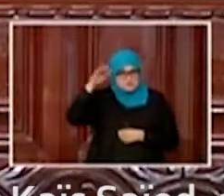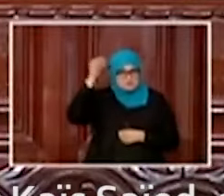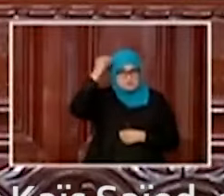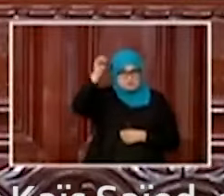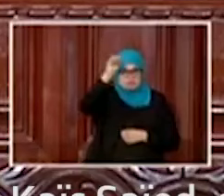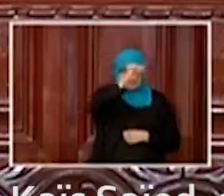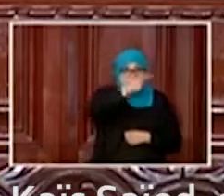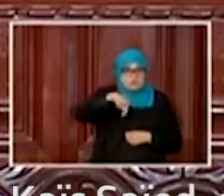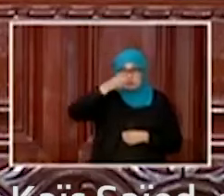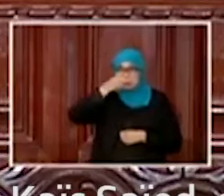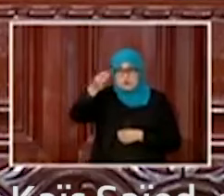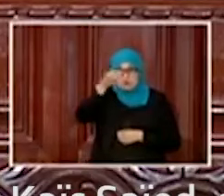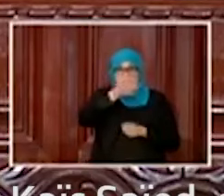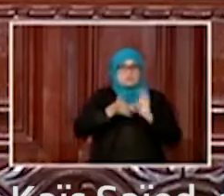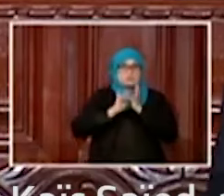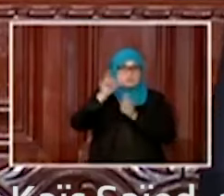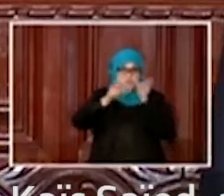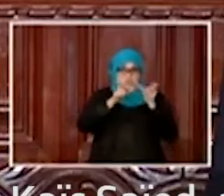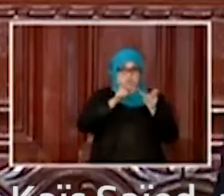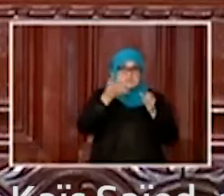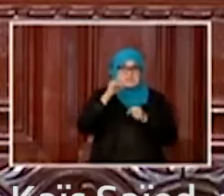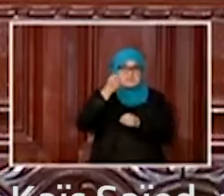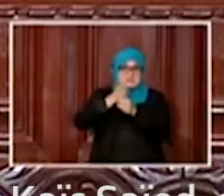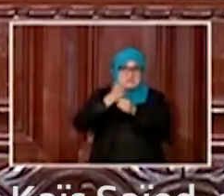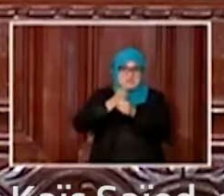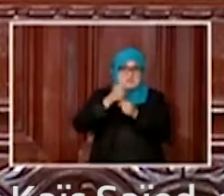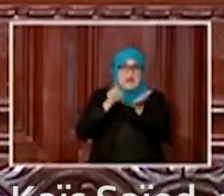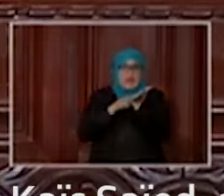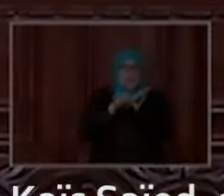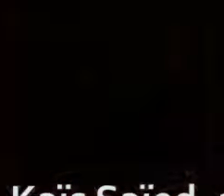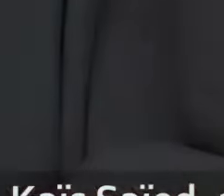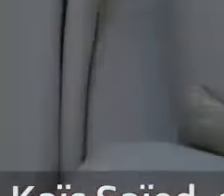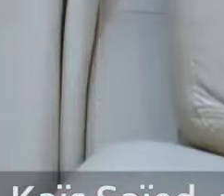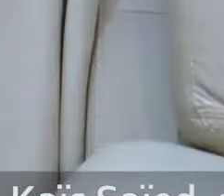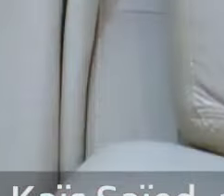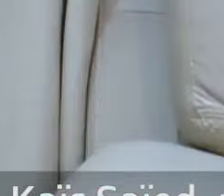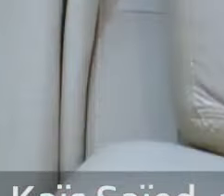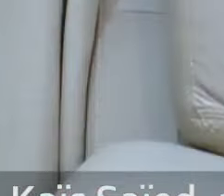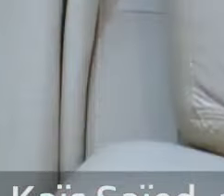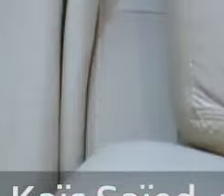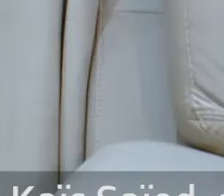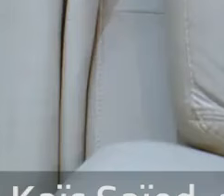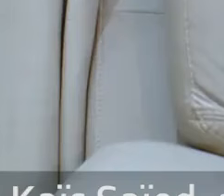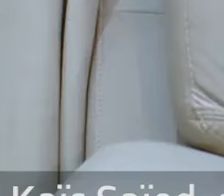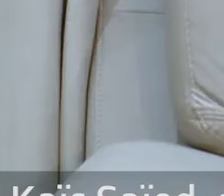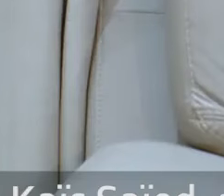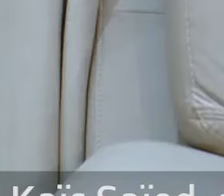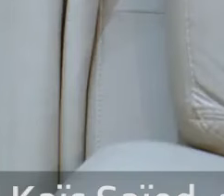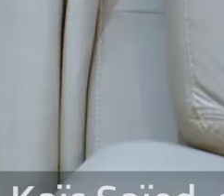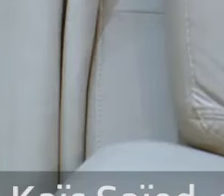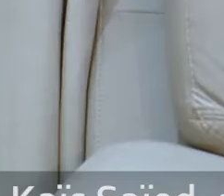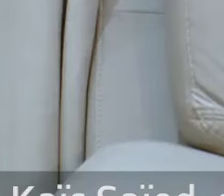مجال لأي عمل خارج إطار القانون. لا مجال، بالنسبة للناس اللي تعبث